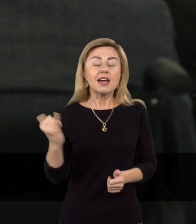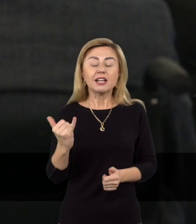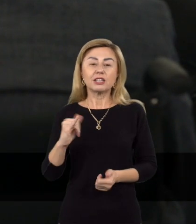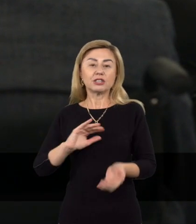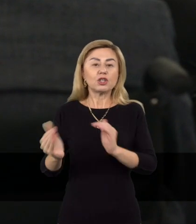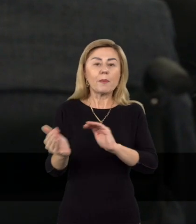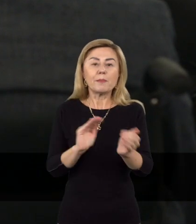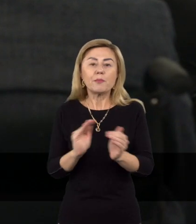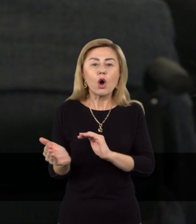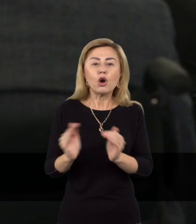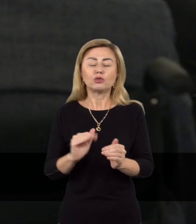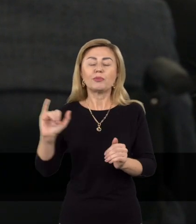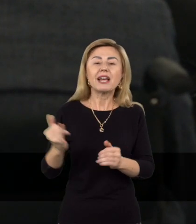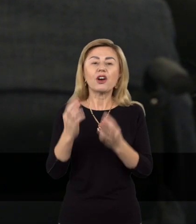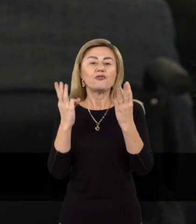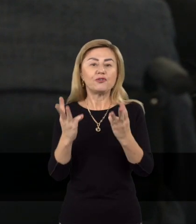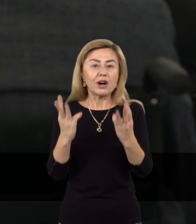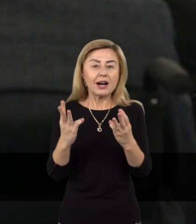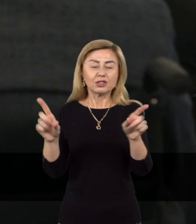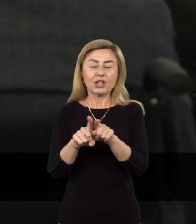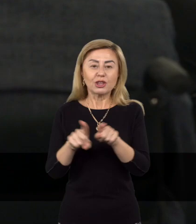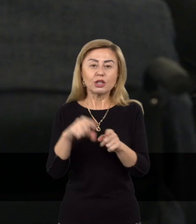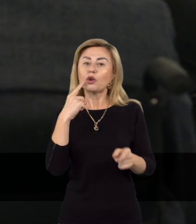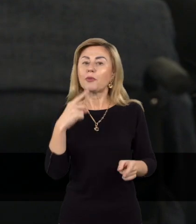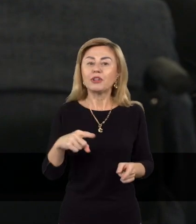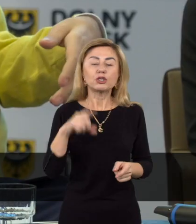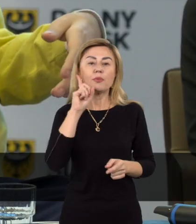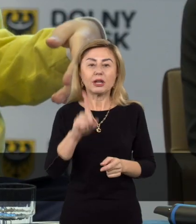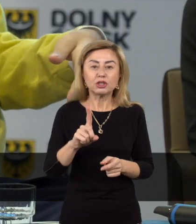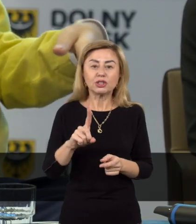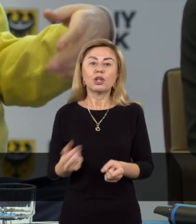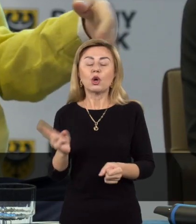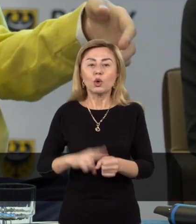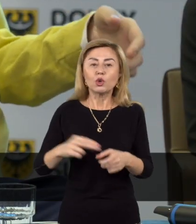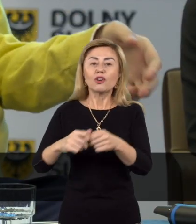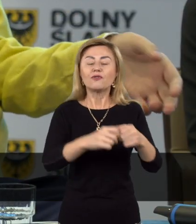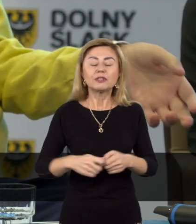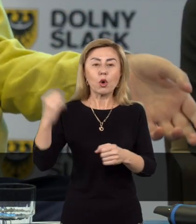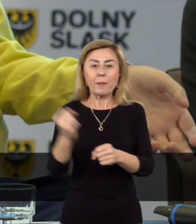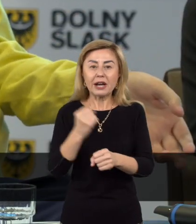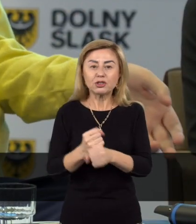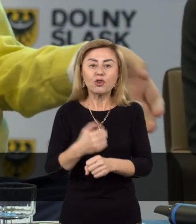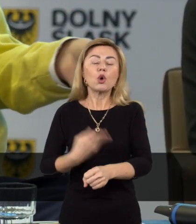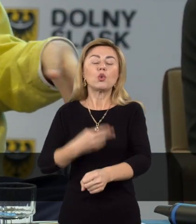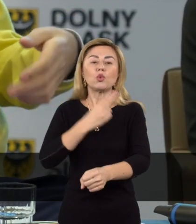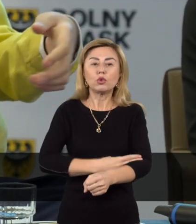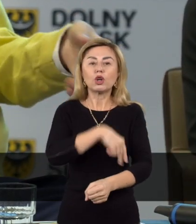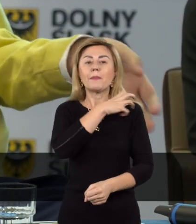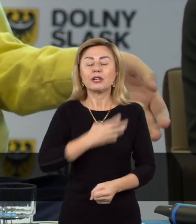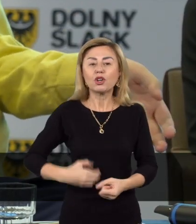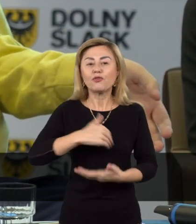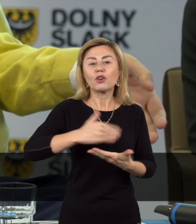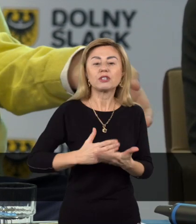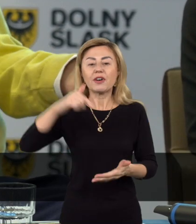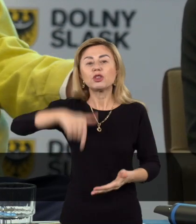jak istotne są tego typu spotkania, powiedział nam Paweł Parus, pełnomocnik marszałka do spraw osób niepełnosprawnych